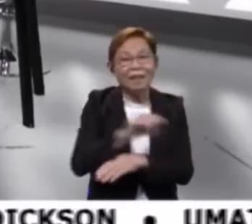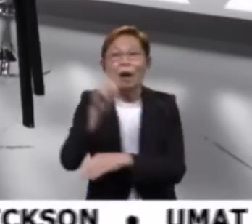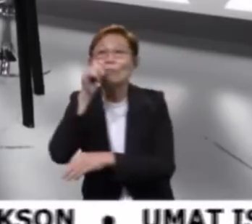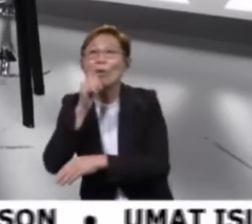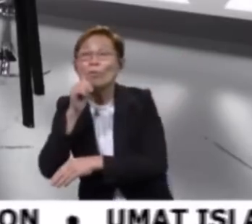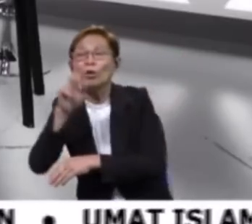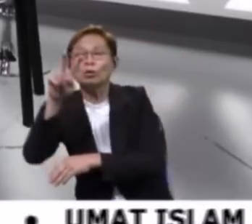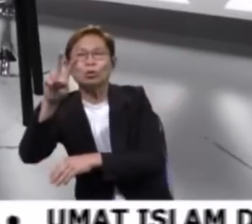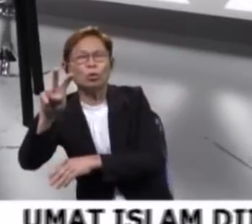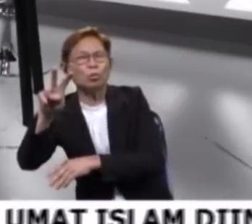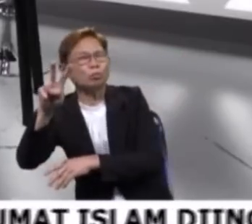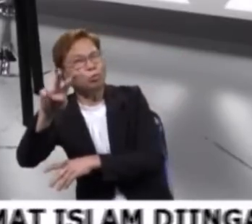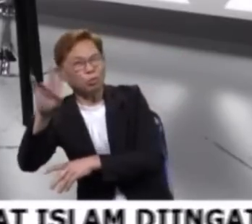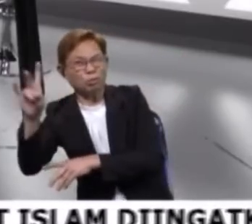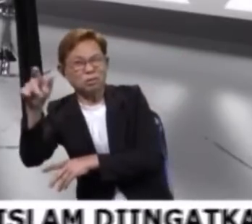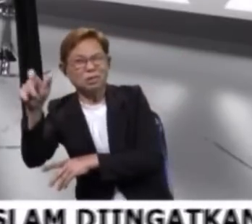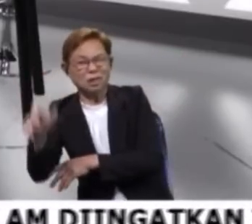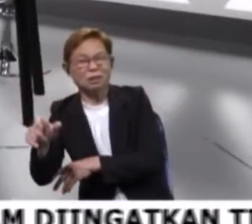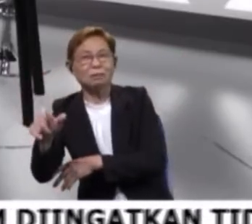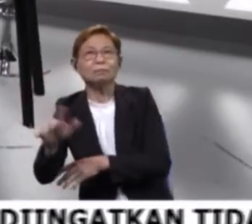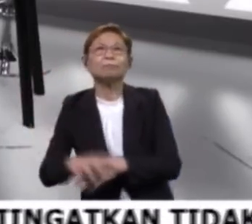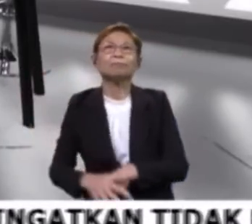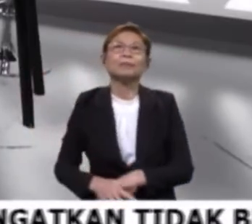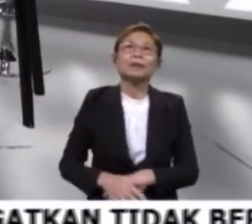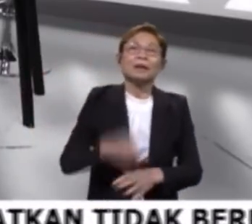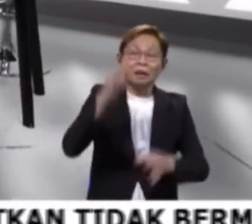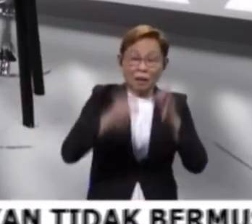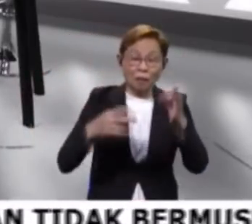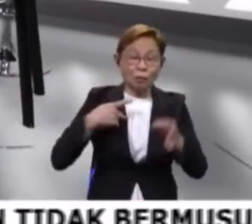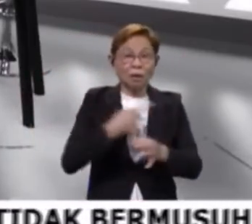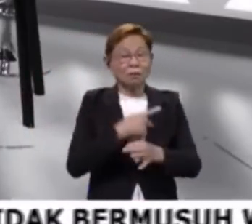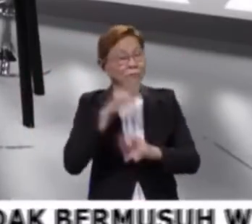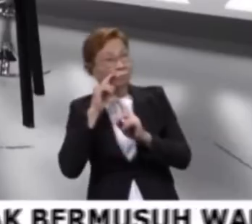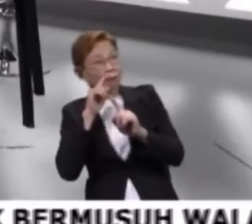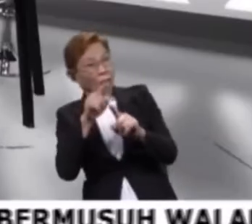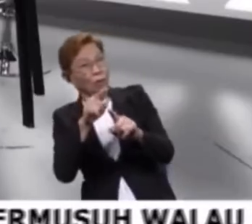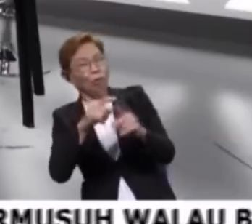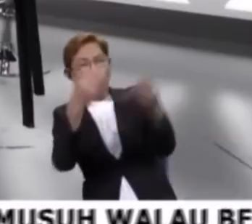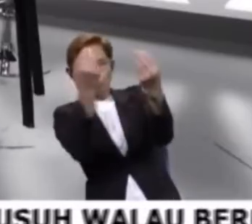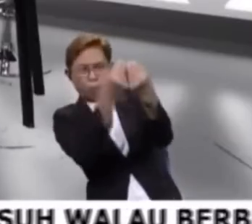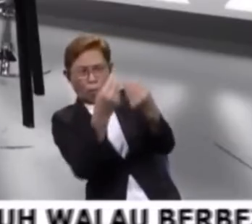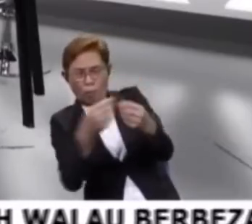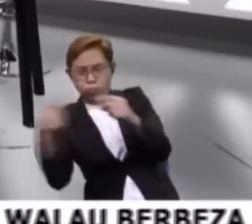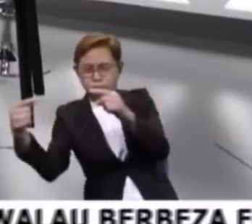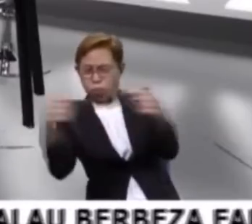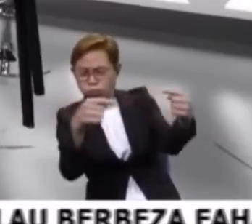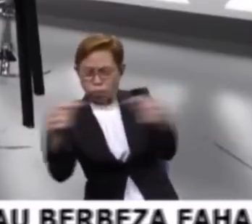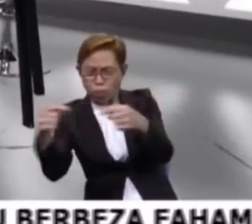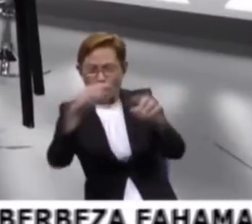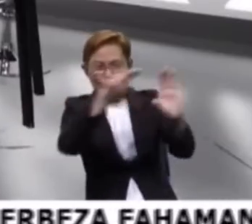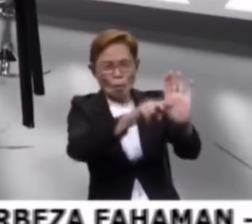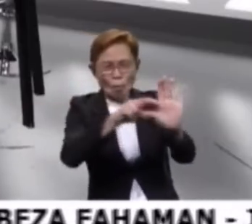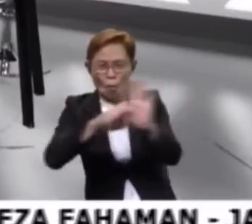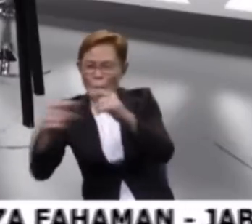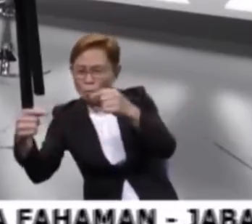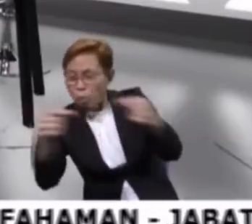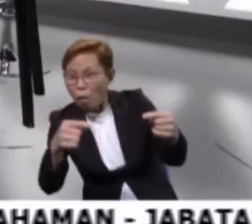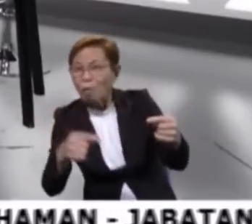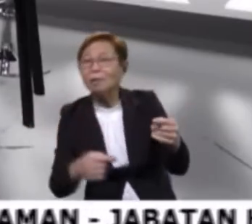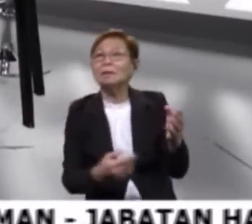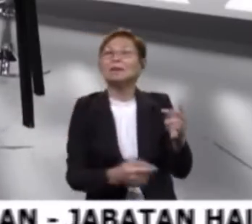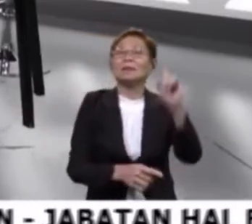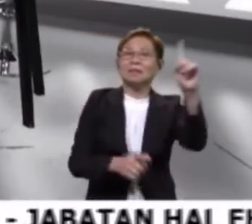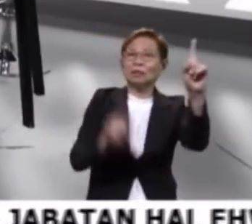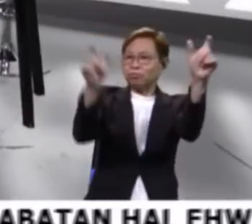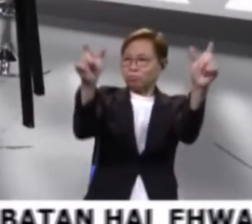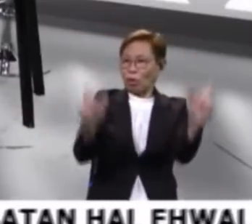calon wanita 27 calon secara keseluruhannya dan kalau kita tengok dari sudut ke pertempuran kursi-kursi pula ini Dia ee